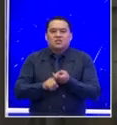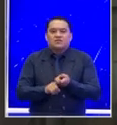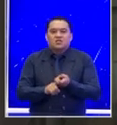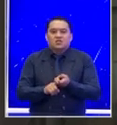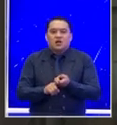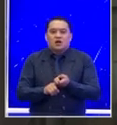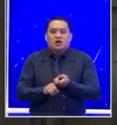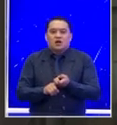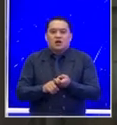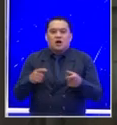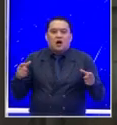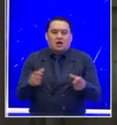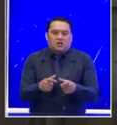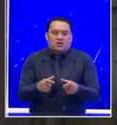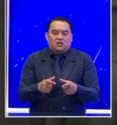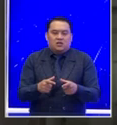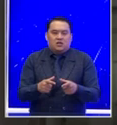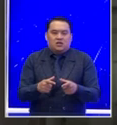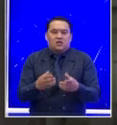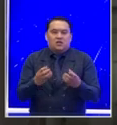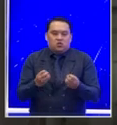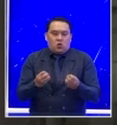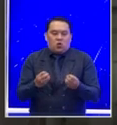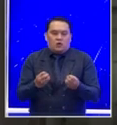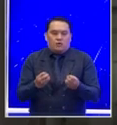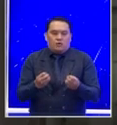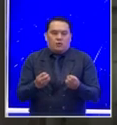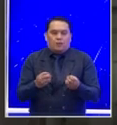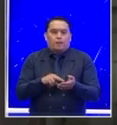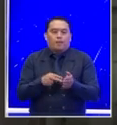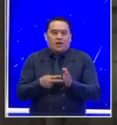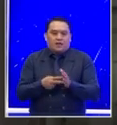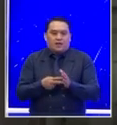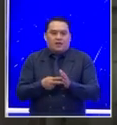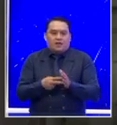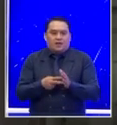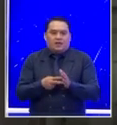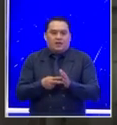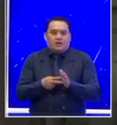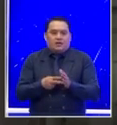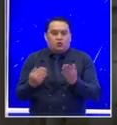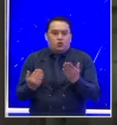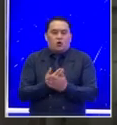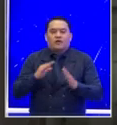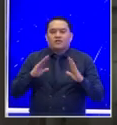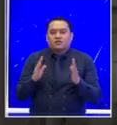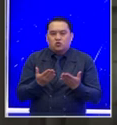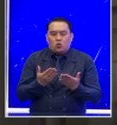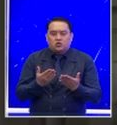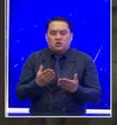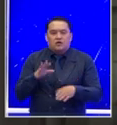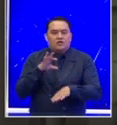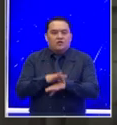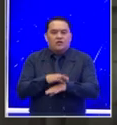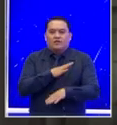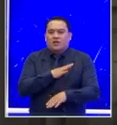истечением срока карантина и еще в плане того, что новых случаев ЖК не было